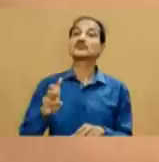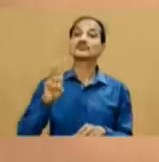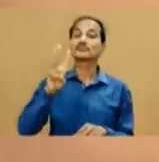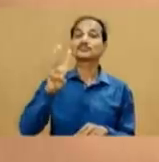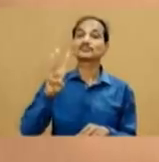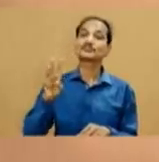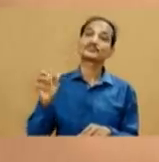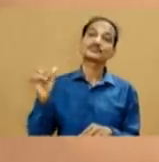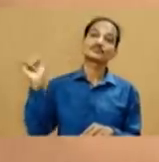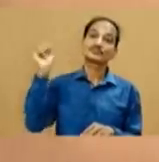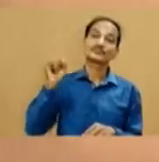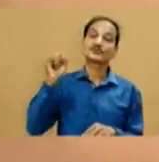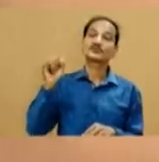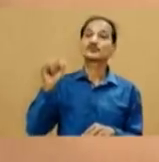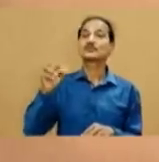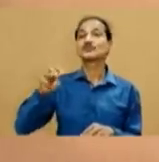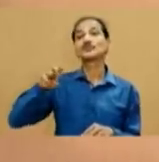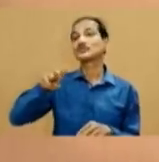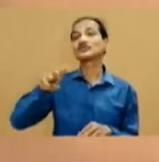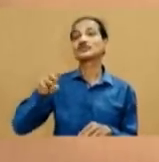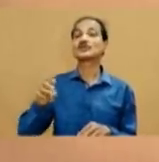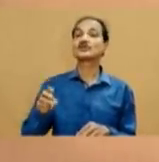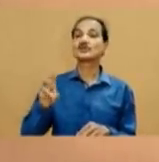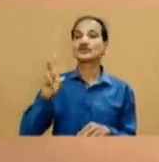तार अर्थ हला गत 24 घंटा रे